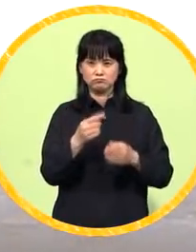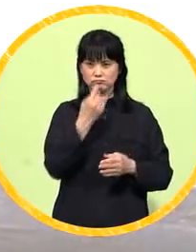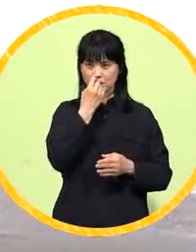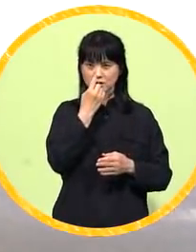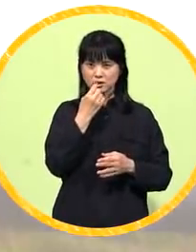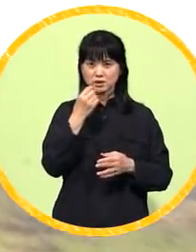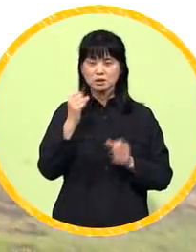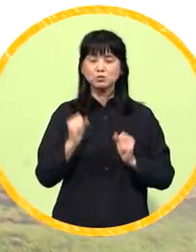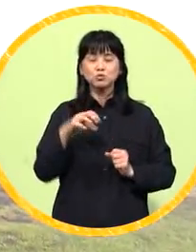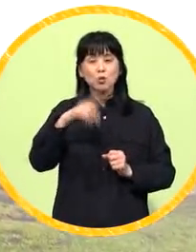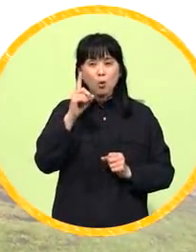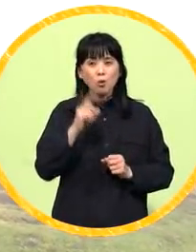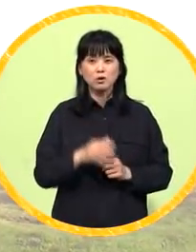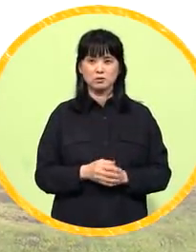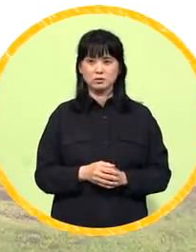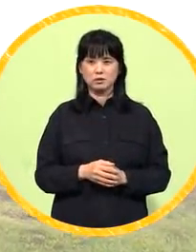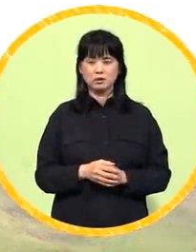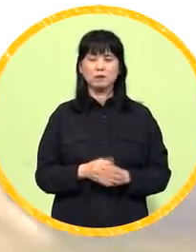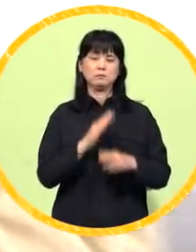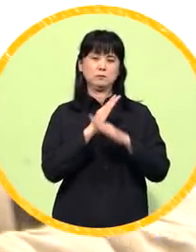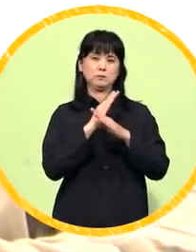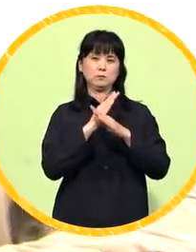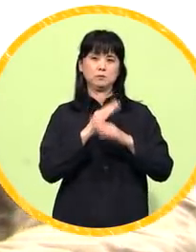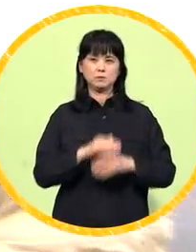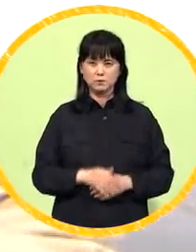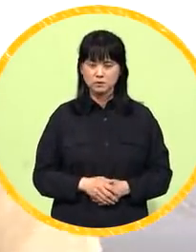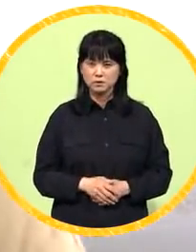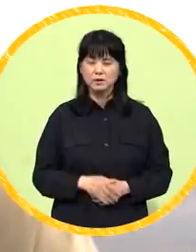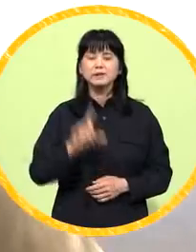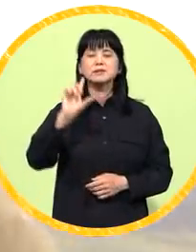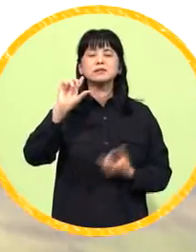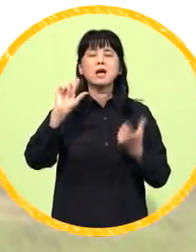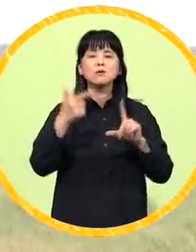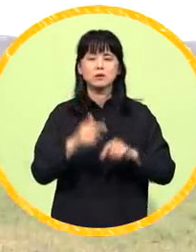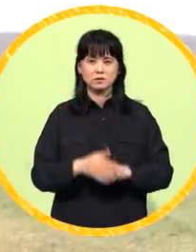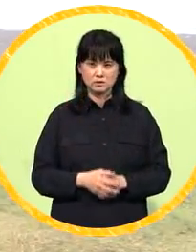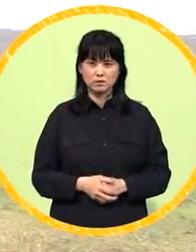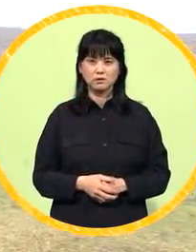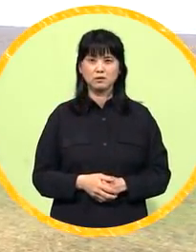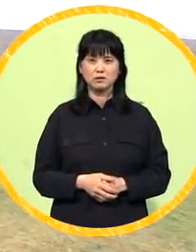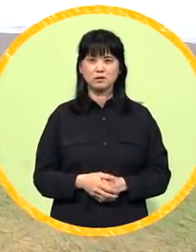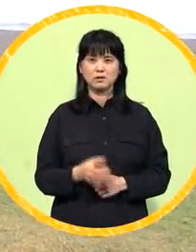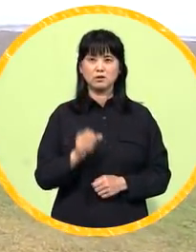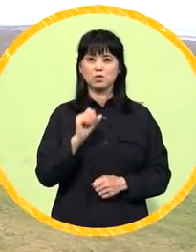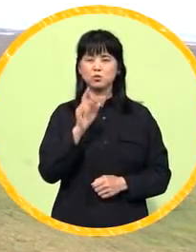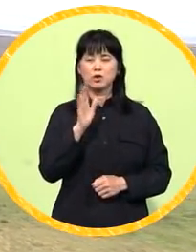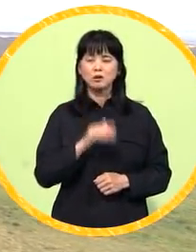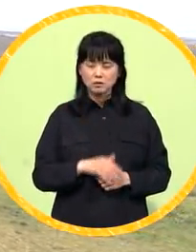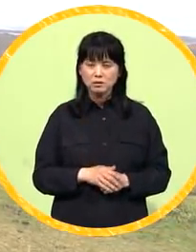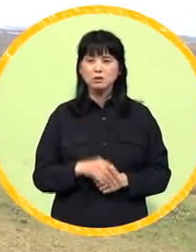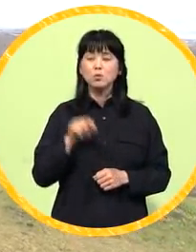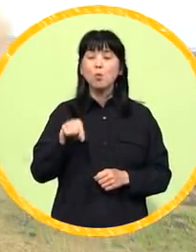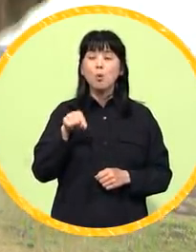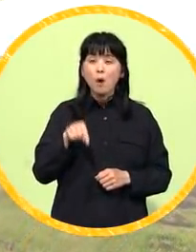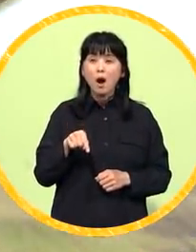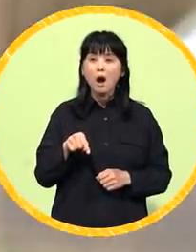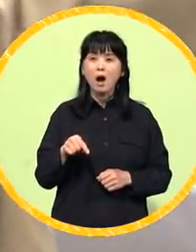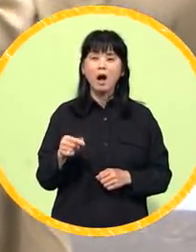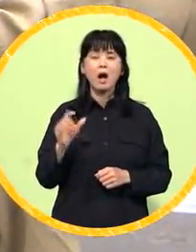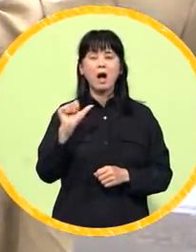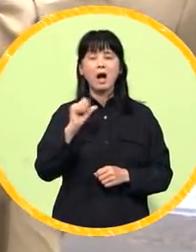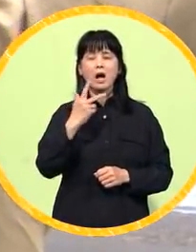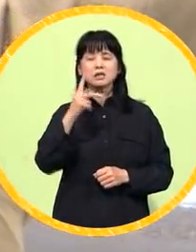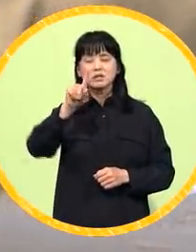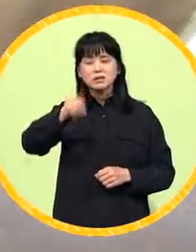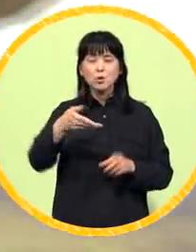ドリルでしょ便利税え違うんですねー足が動か